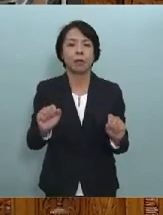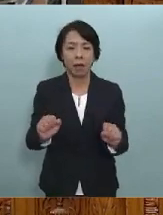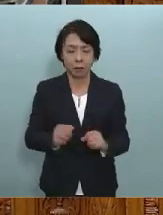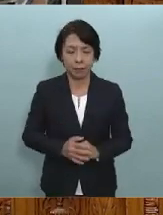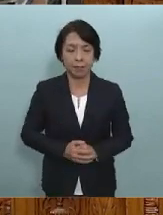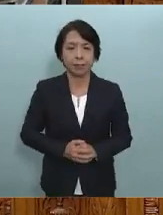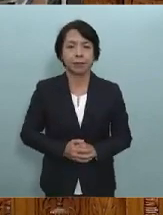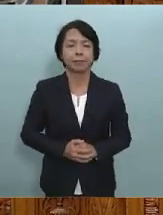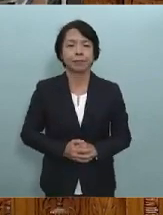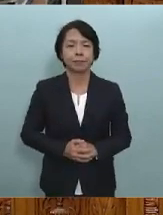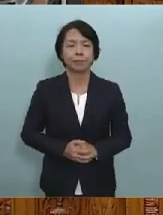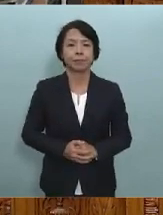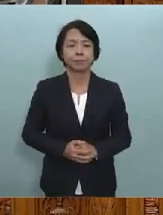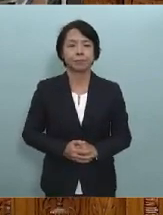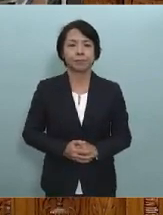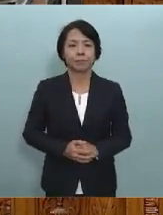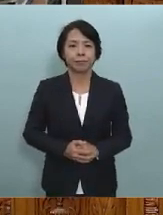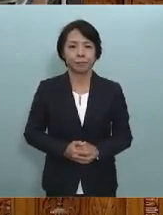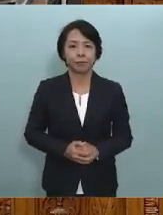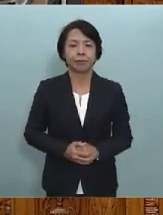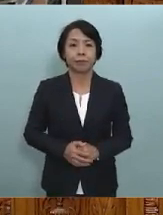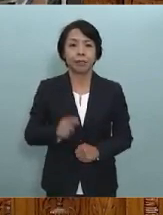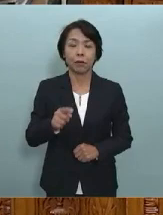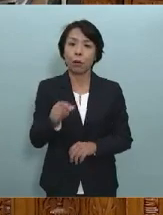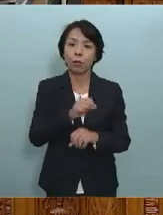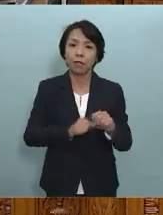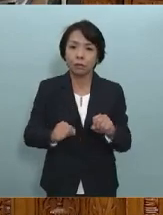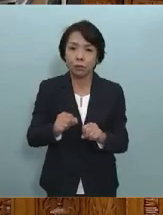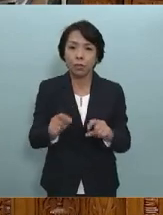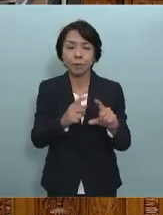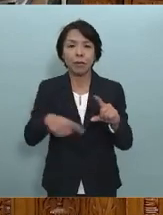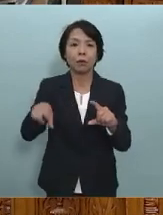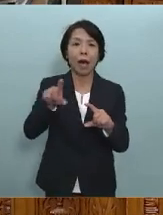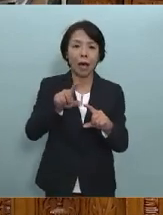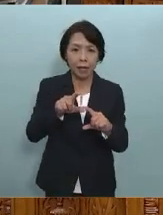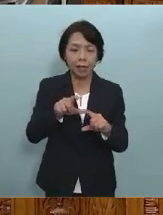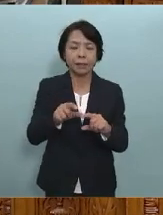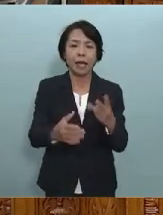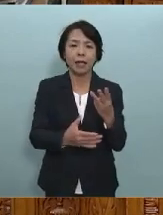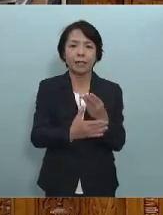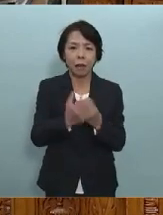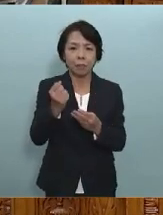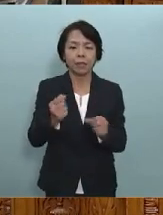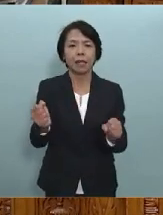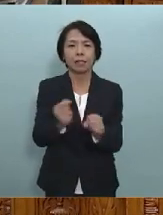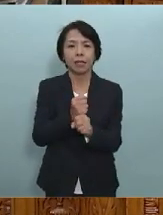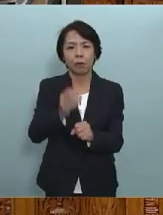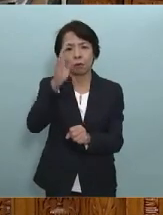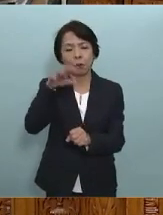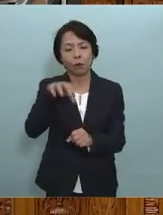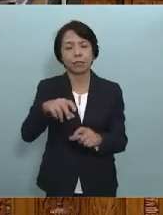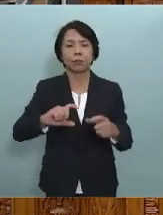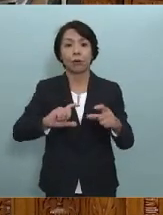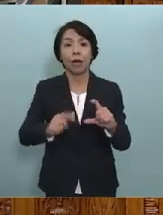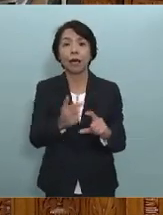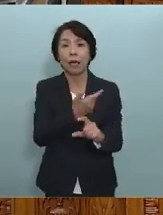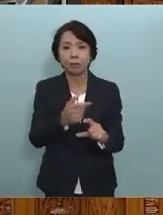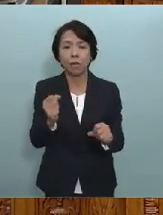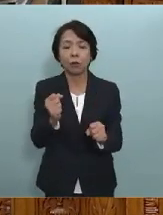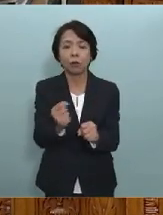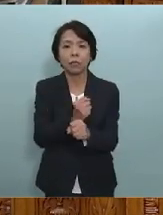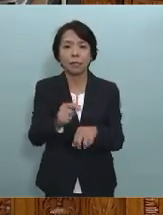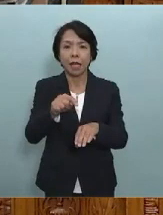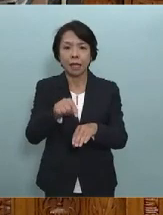ますえそしてえこうした取り組みに加えてえ三味一体の労働市場改革ななどの生産性